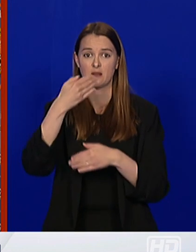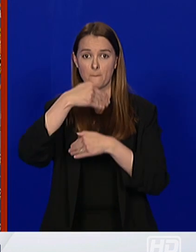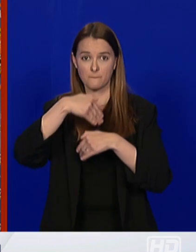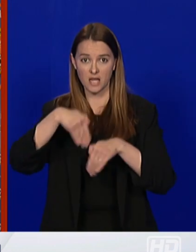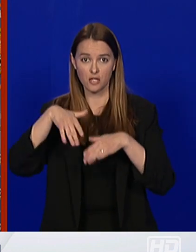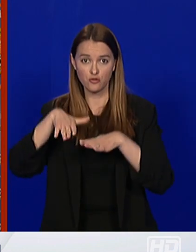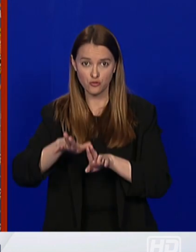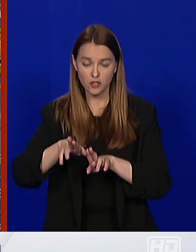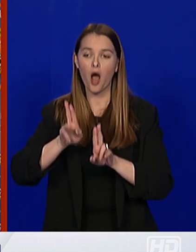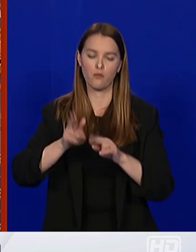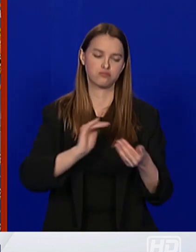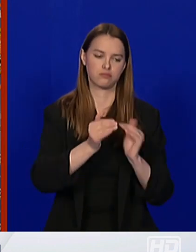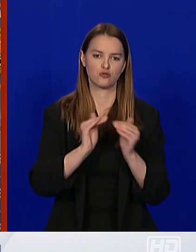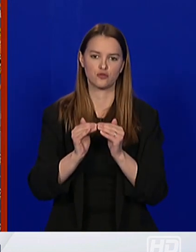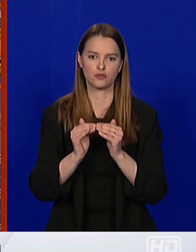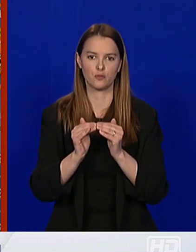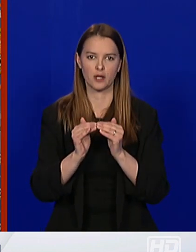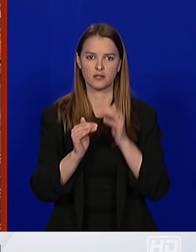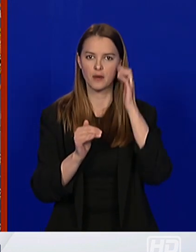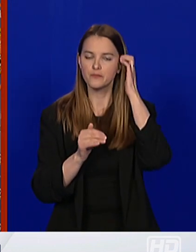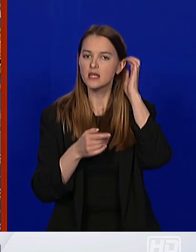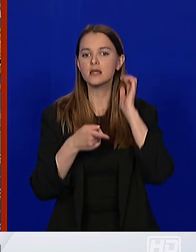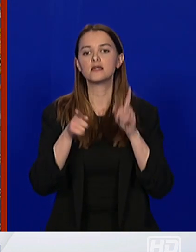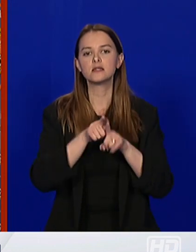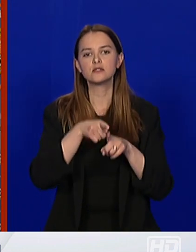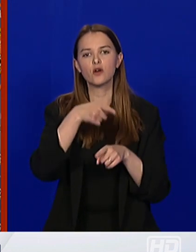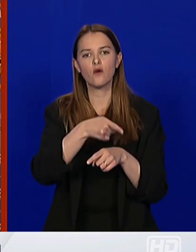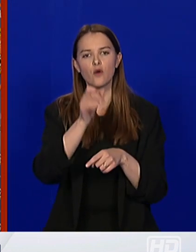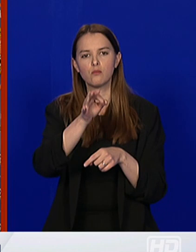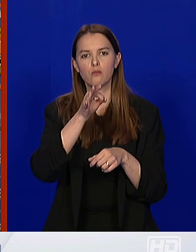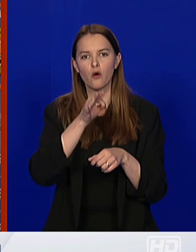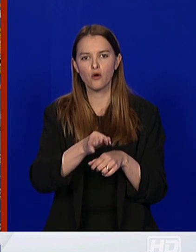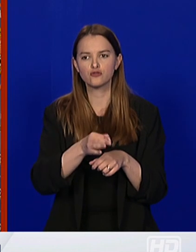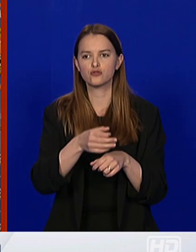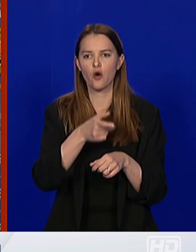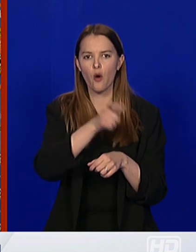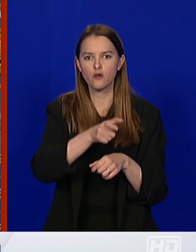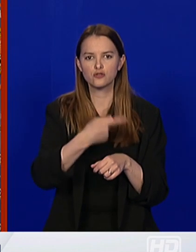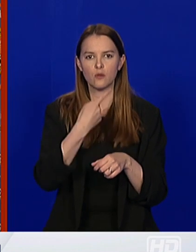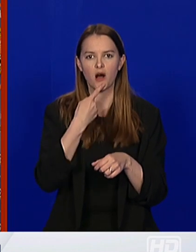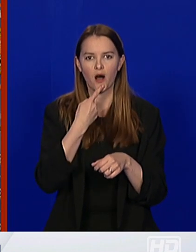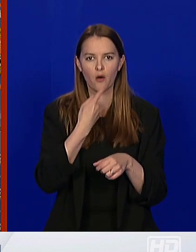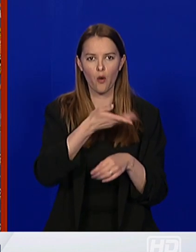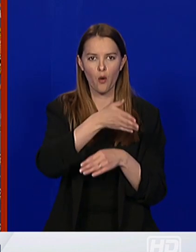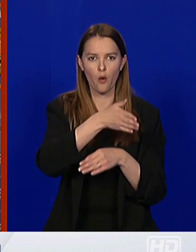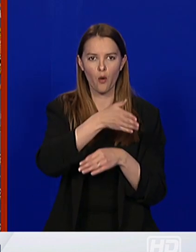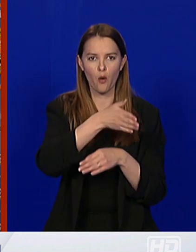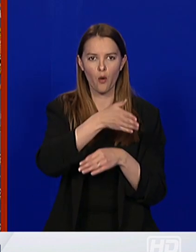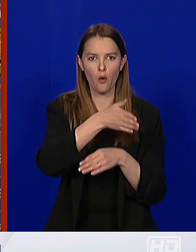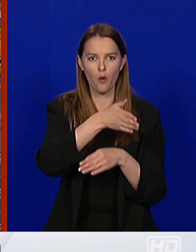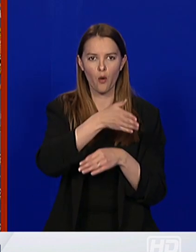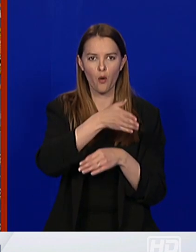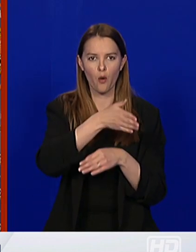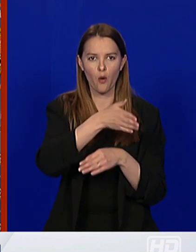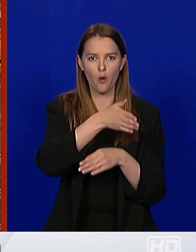isto tako i ova smrtnost, dakle postotak, udio osoba koje su umrle od onih koje su ukupno oboljele.